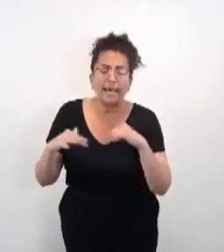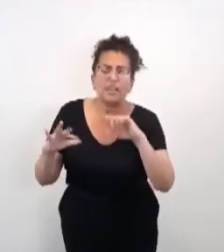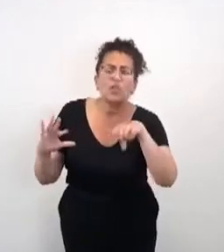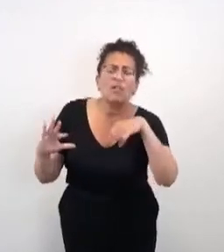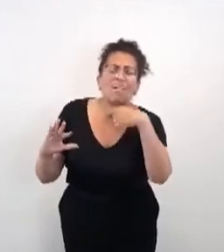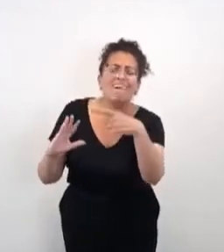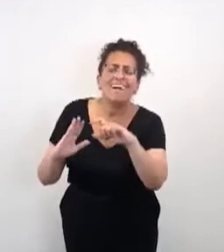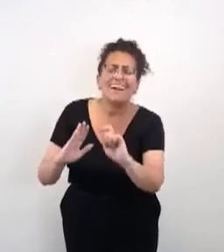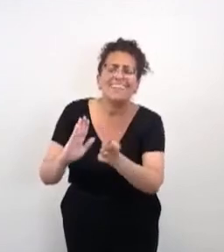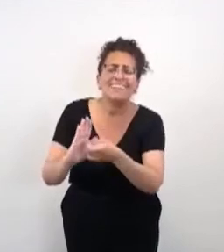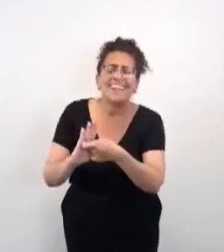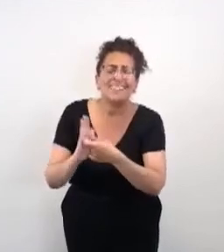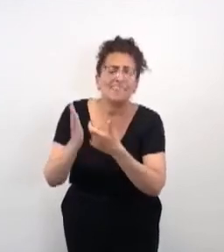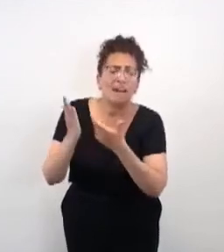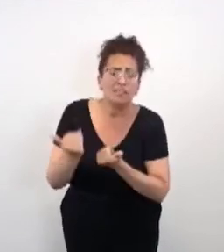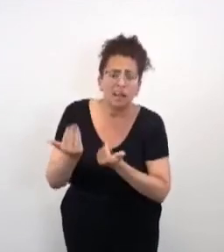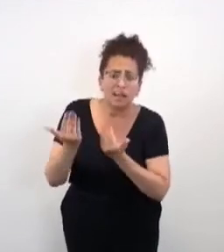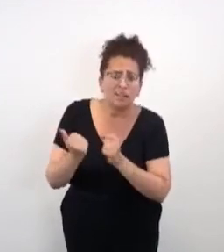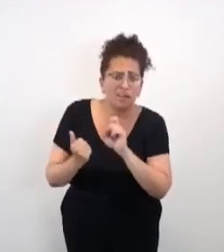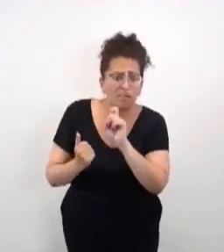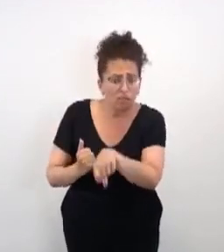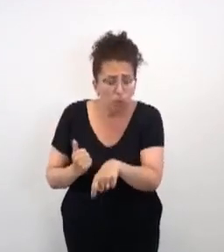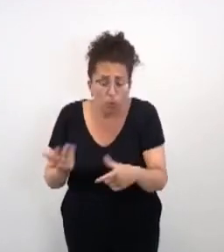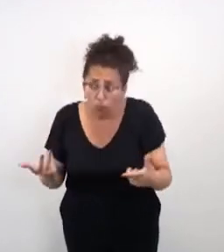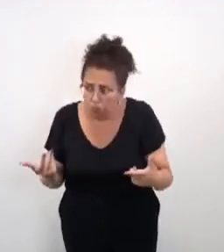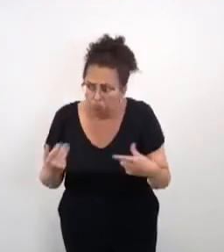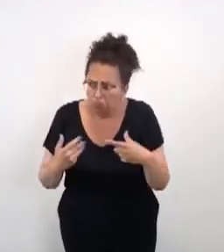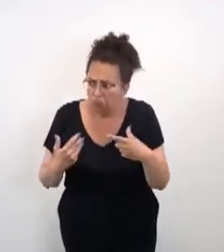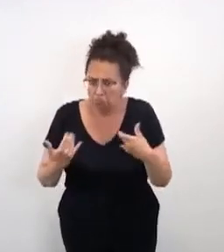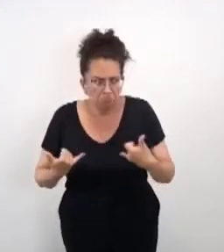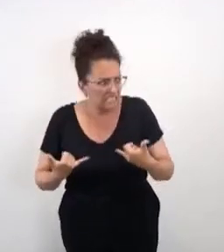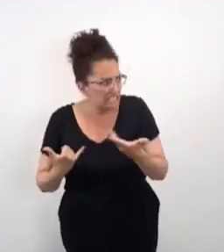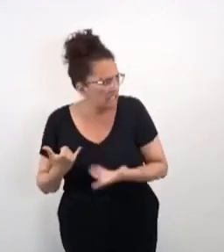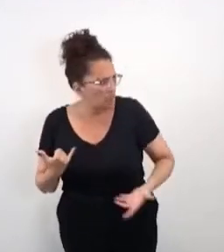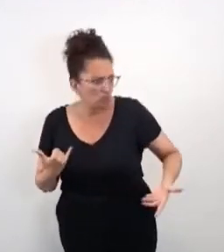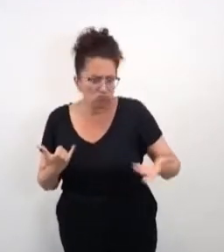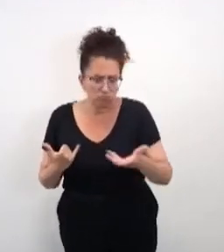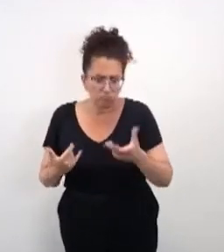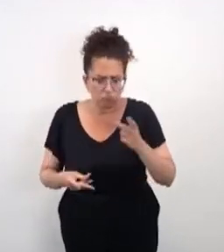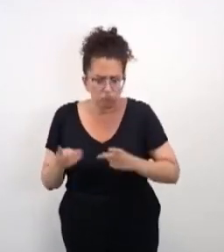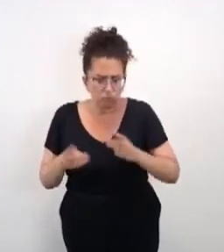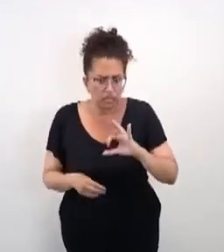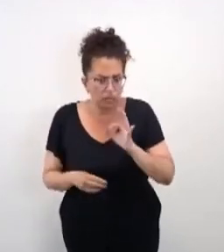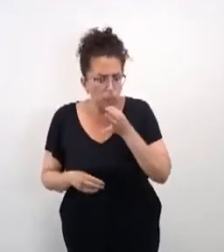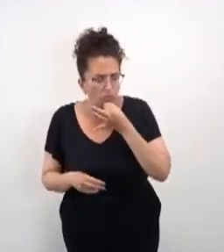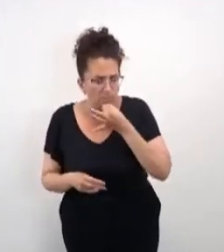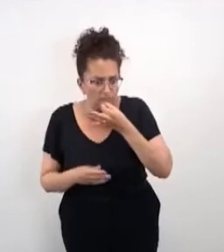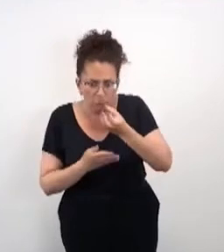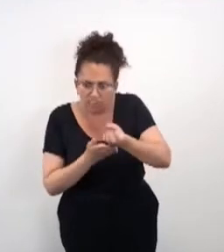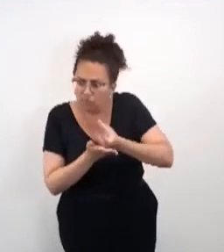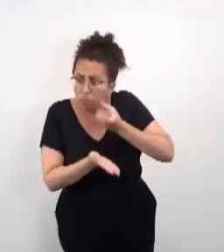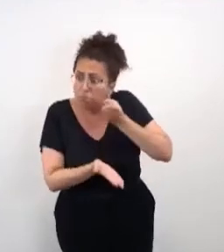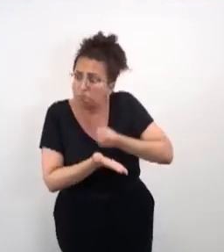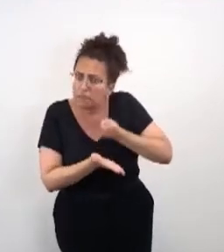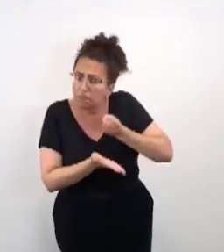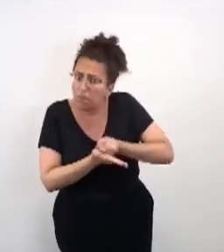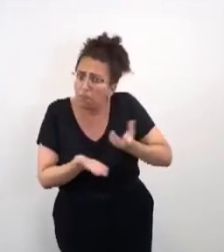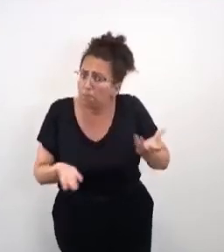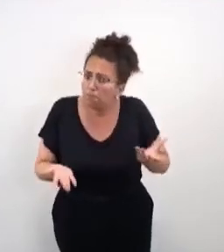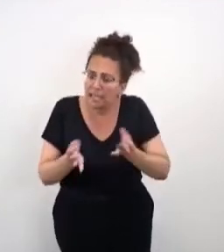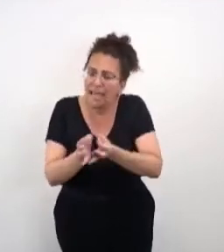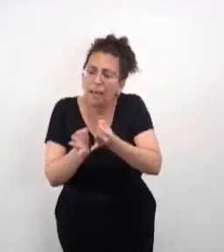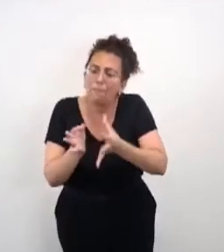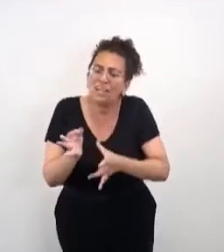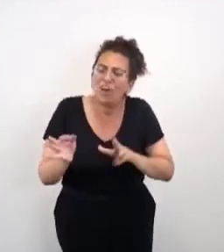le conseil municipal n'est pas en droit d'avoir déjà ici même quelques éléments justement de bilan sur